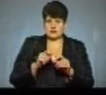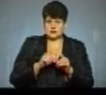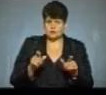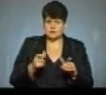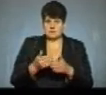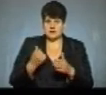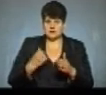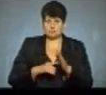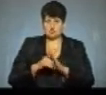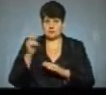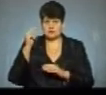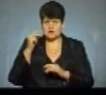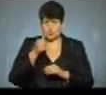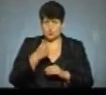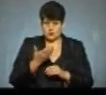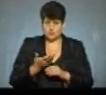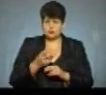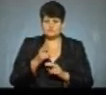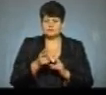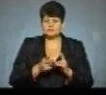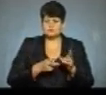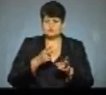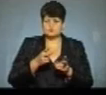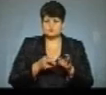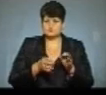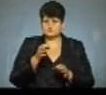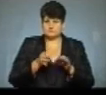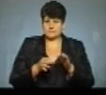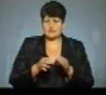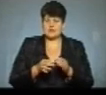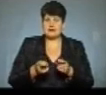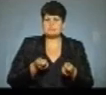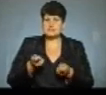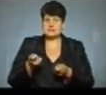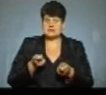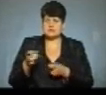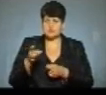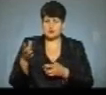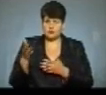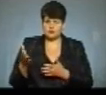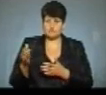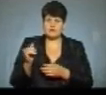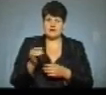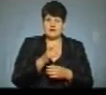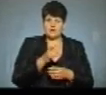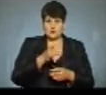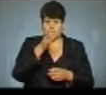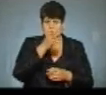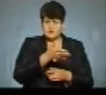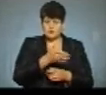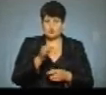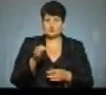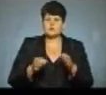перед початком навчального року. Позиваємося на районну адміністрацію і на районну освіту, щоб